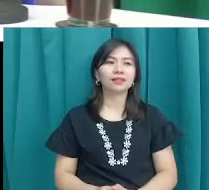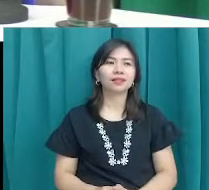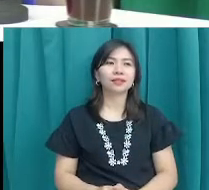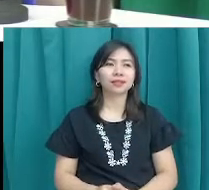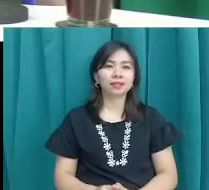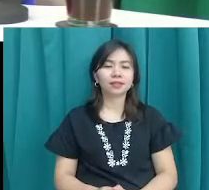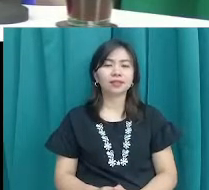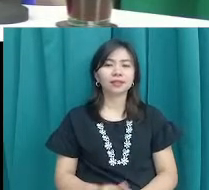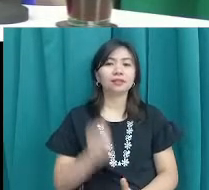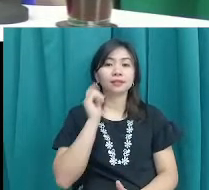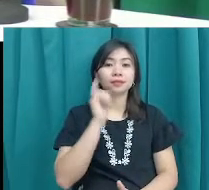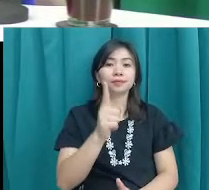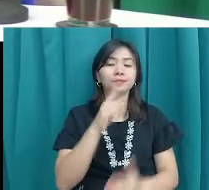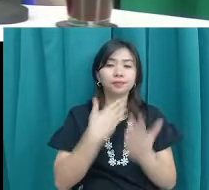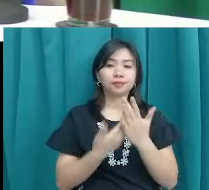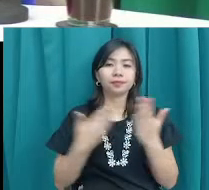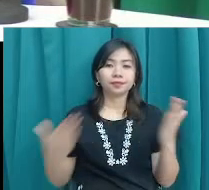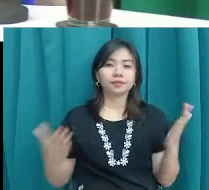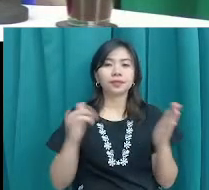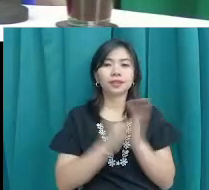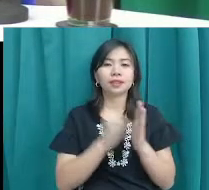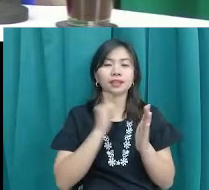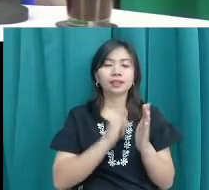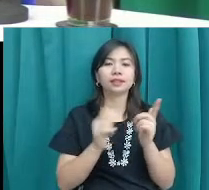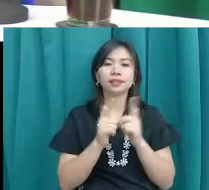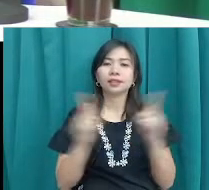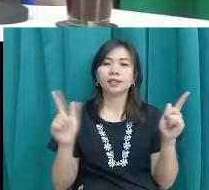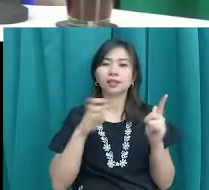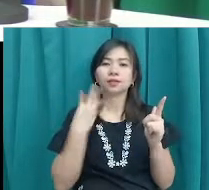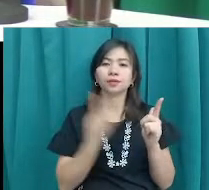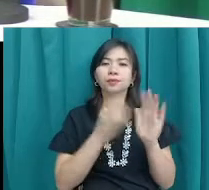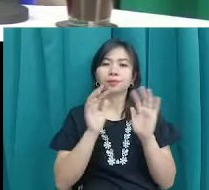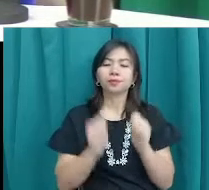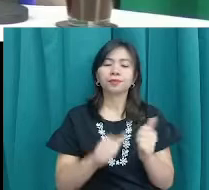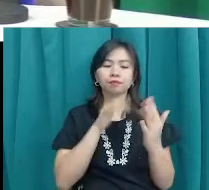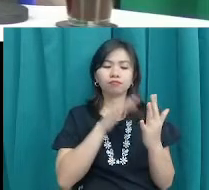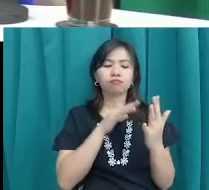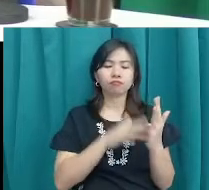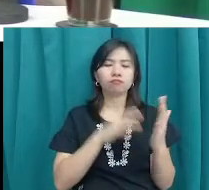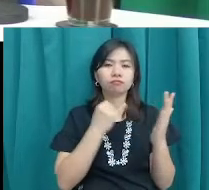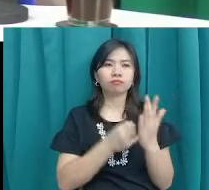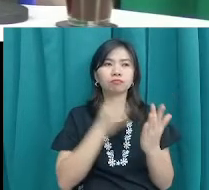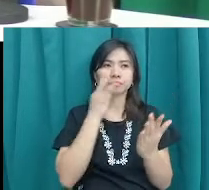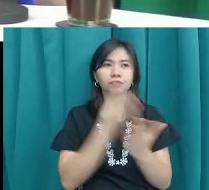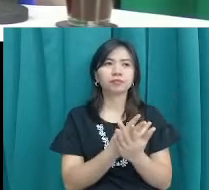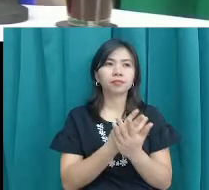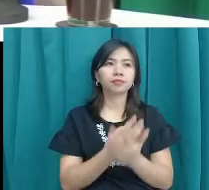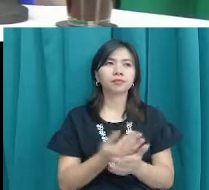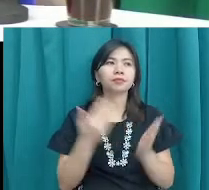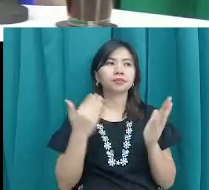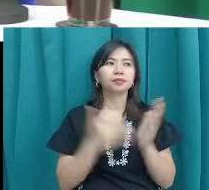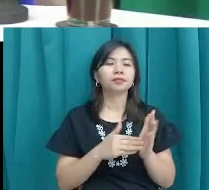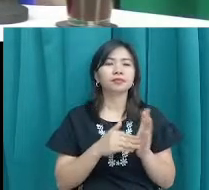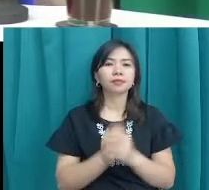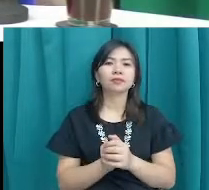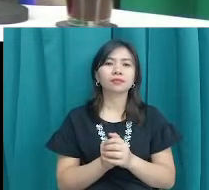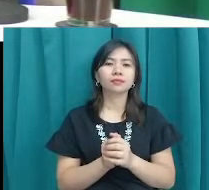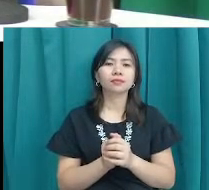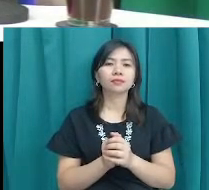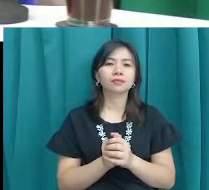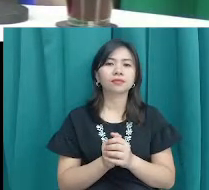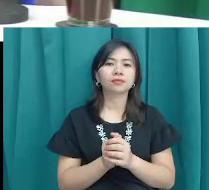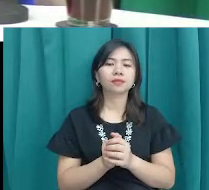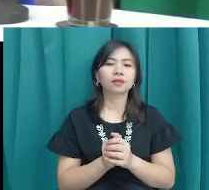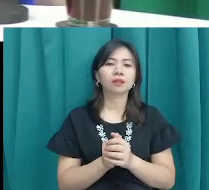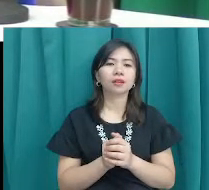mapagtutulan at mapag-aaralan natin dito, mga kapatid. Sir Mark, tira mo to. Maganda to. Madalas na nagkakaroon kayo ng